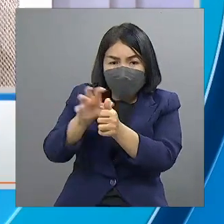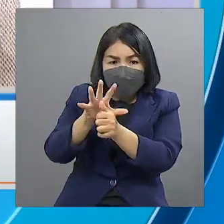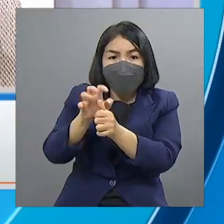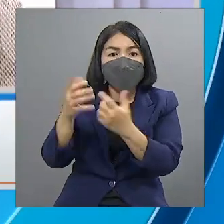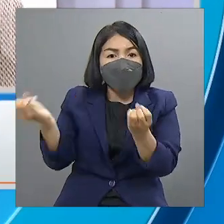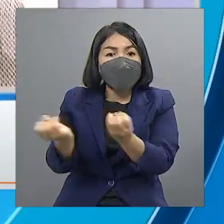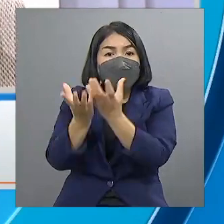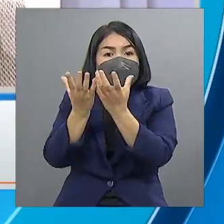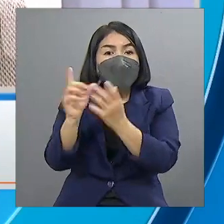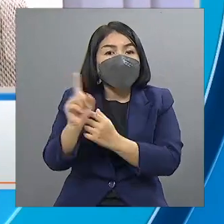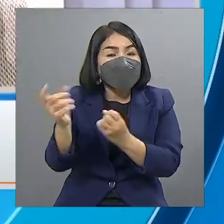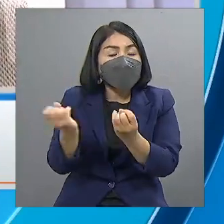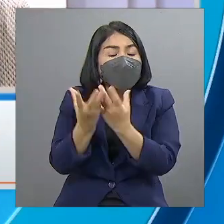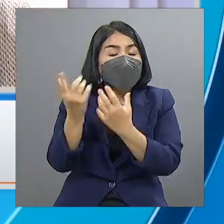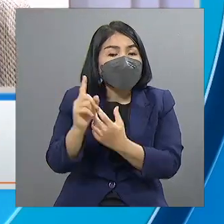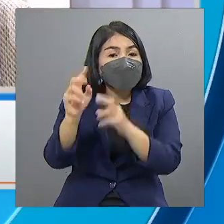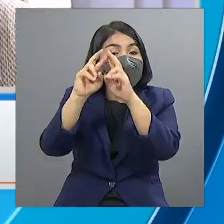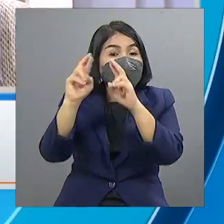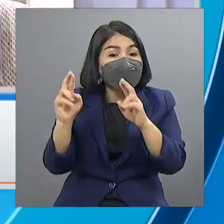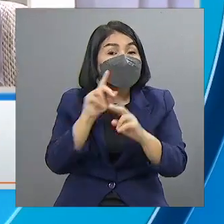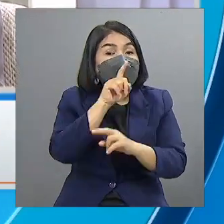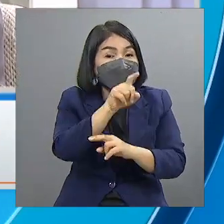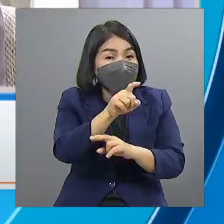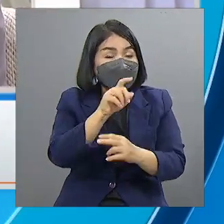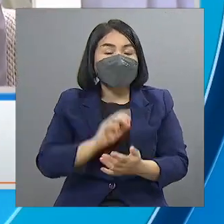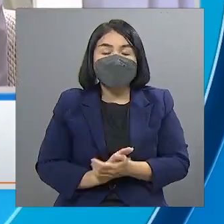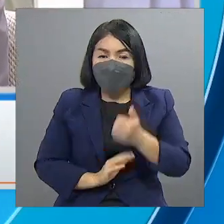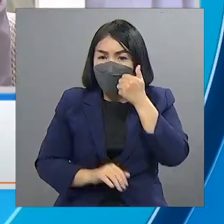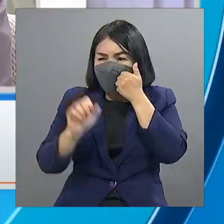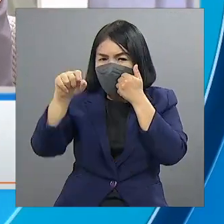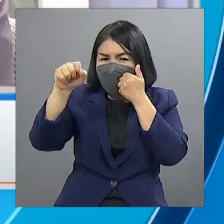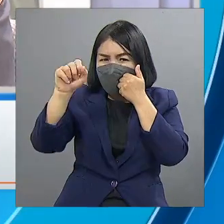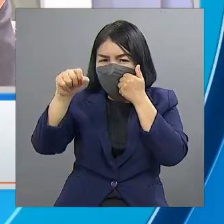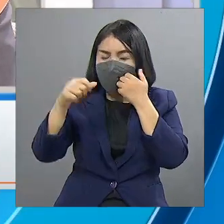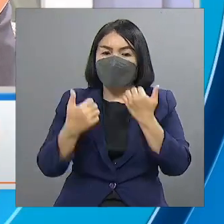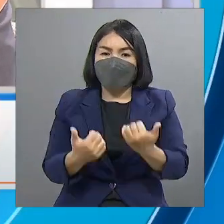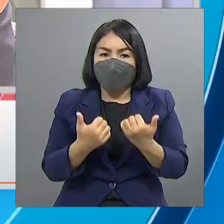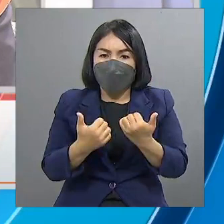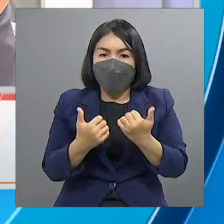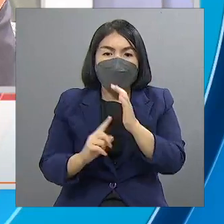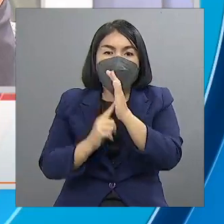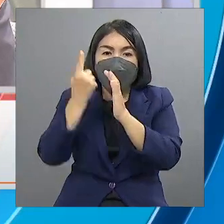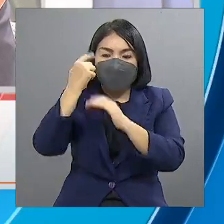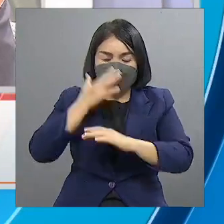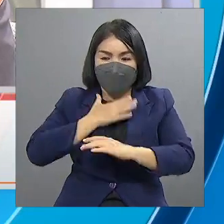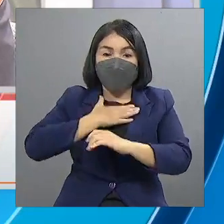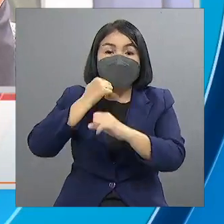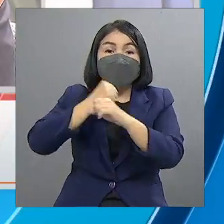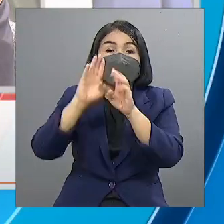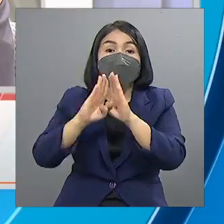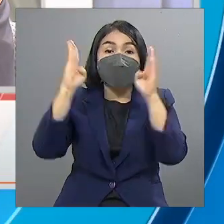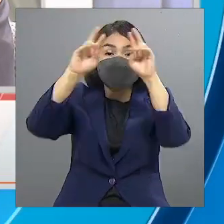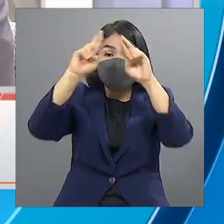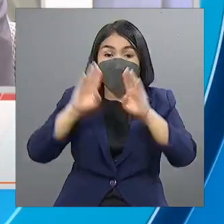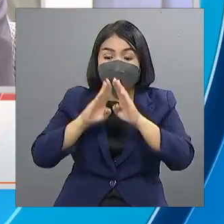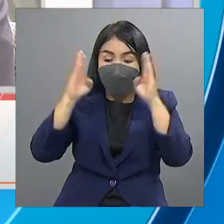ได้รับผลกระทบค่อนข้างหนักเลยทีเดียวใช่ไหมฮะ ใช่ค่ะใช่ค่ะก็ตอนแรกๆที่เราแบบเปิดร้านใช่ไหมคะแล้วก็โอเคนะคะ